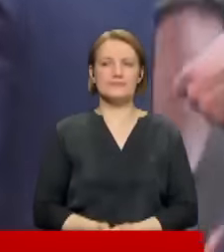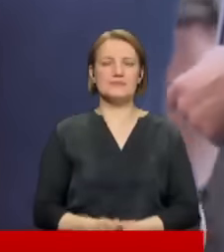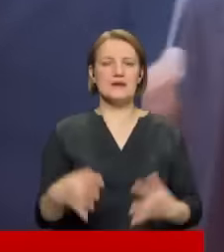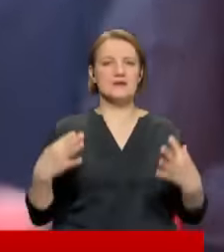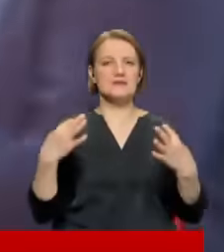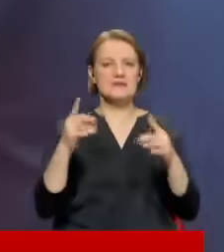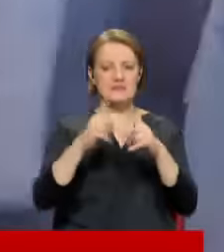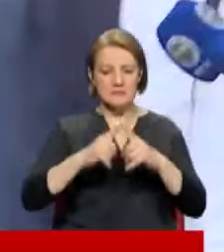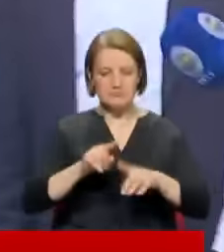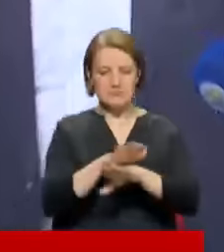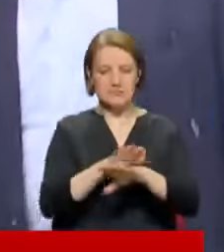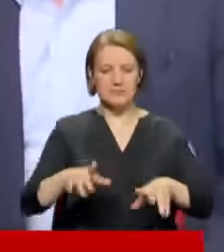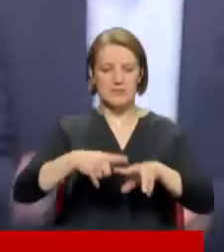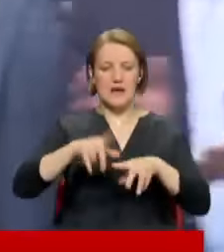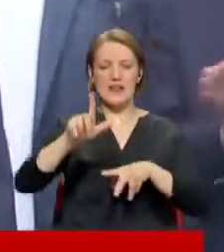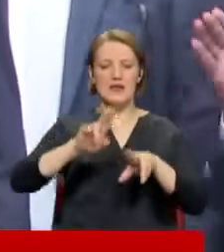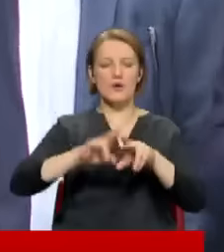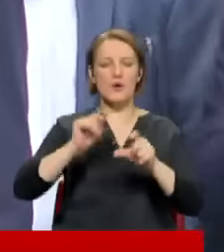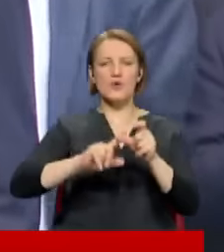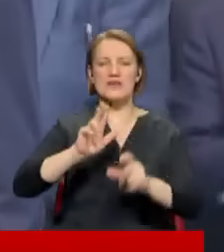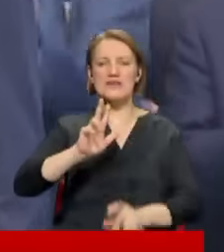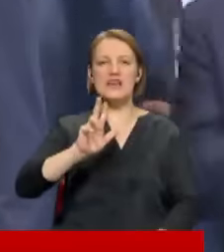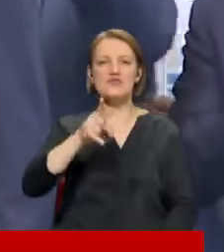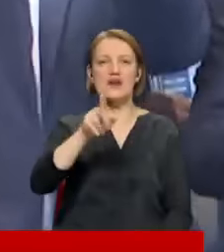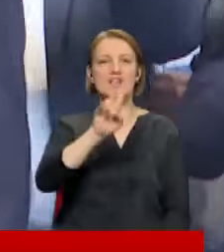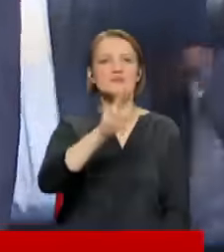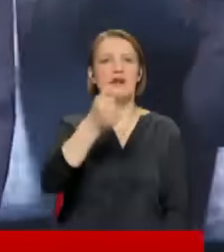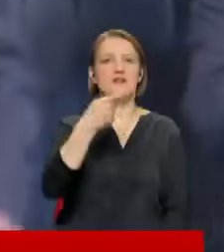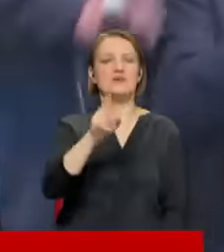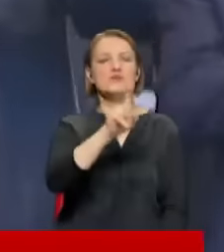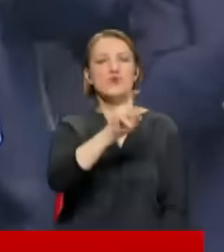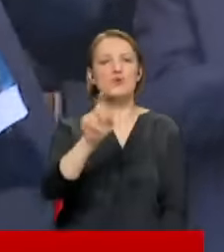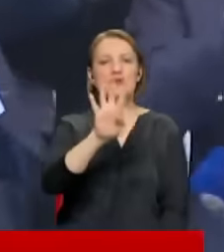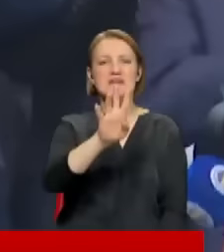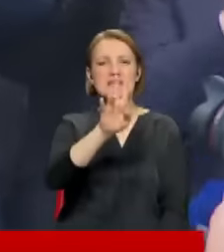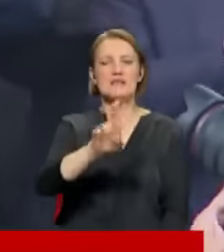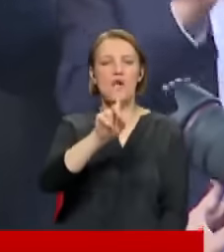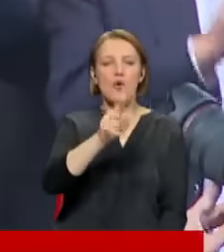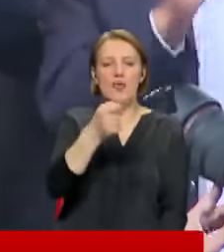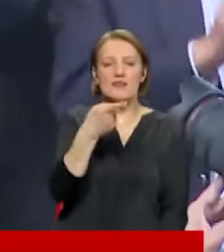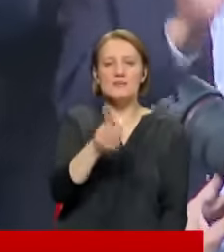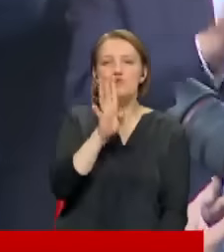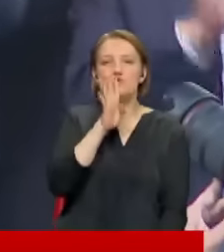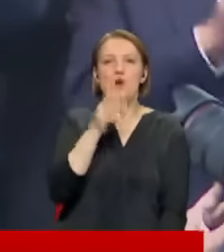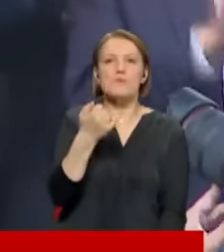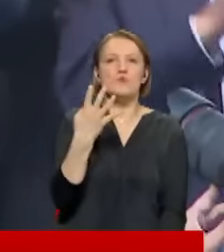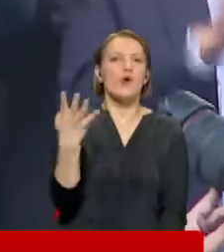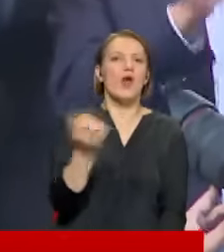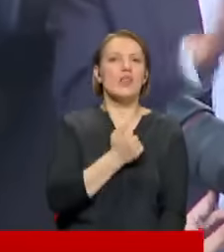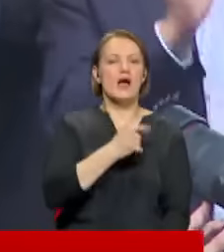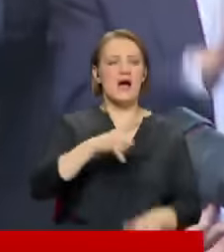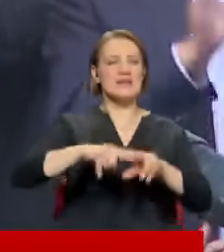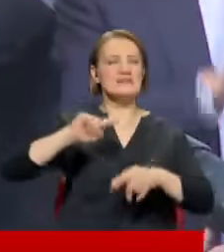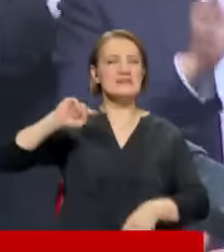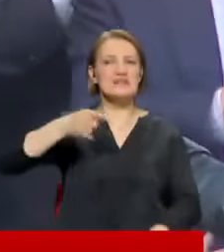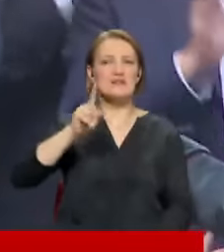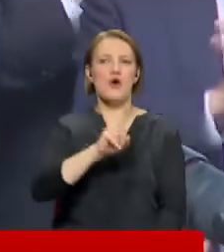Sayım tamamlandığında Ali Koç geçerli 26.947 oyun 16.464'ünü aldı. Aziz Yıldırım